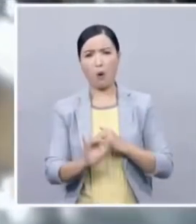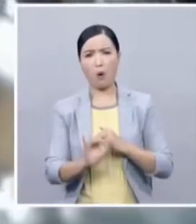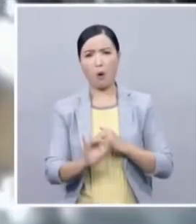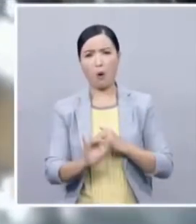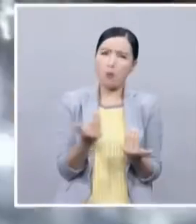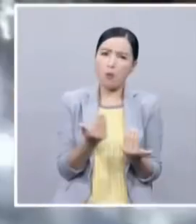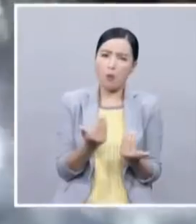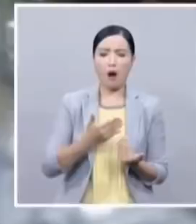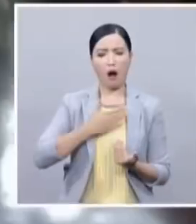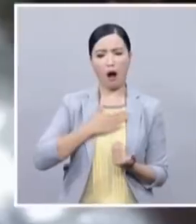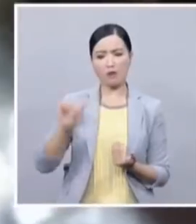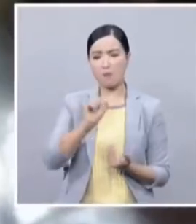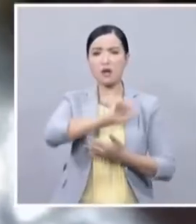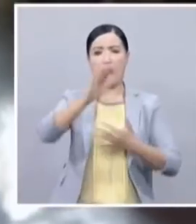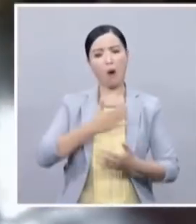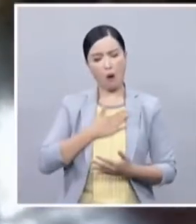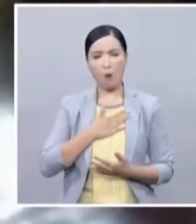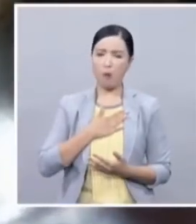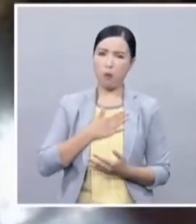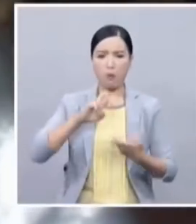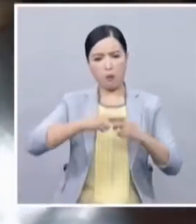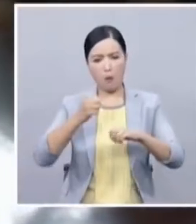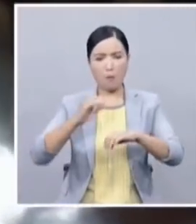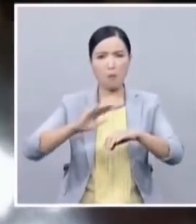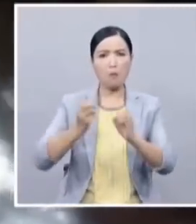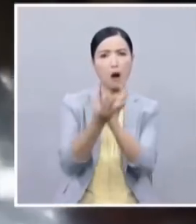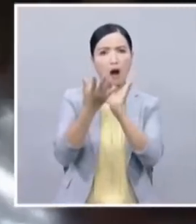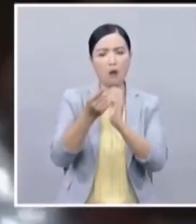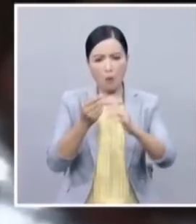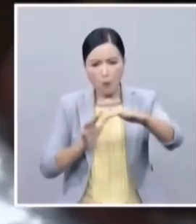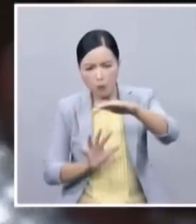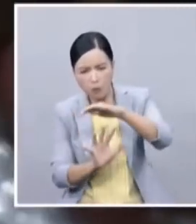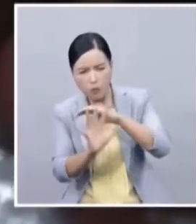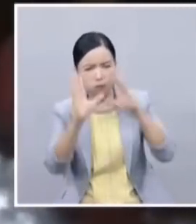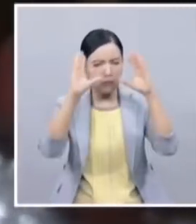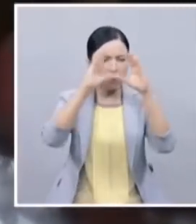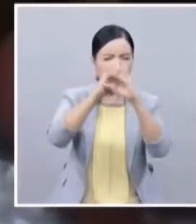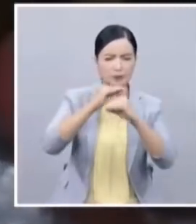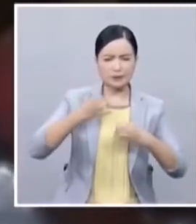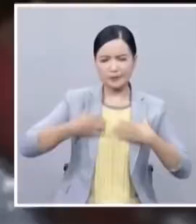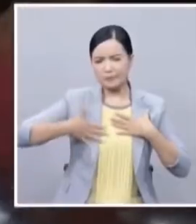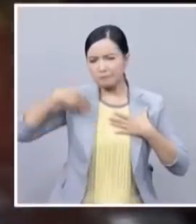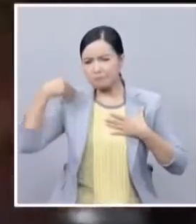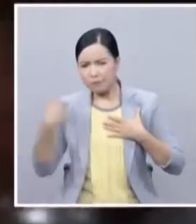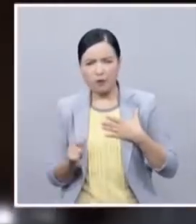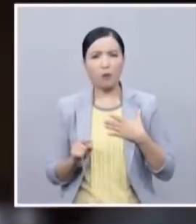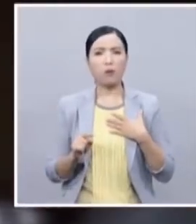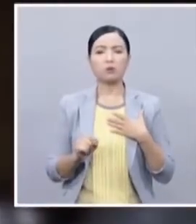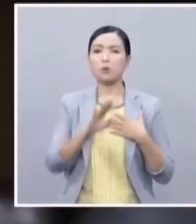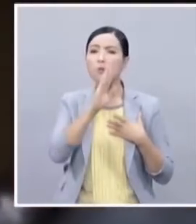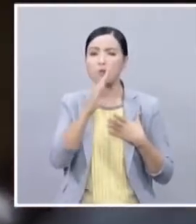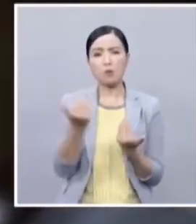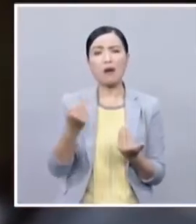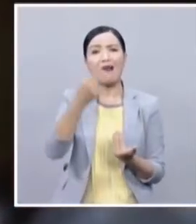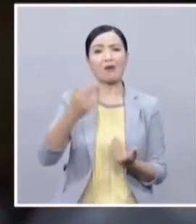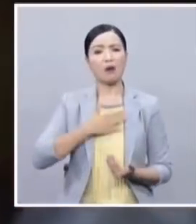องที่กำลังประสบภัยจากธรรมชาติถูกกักอยู่ในความมืดมีความทุกข์กายทุกใจอย่างแสนสาหัสในชีวิต